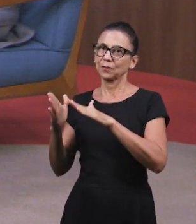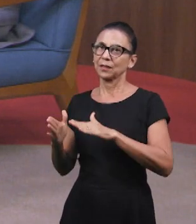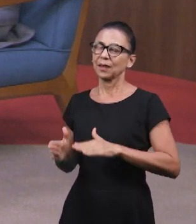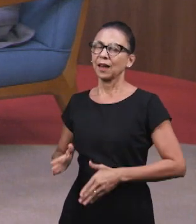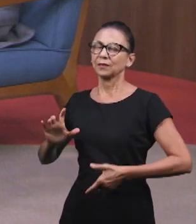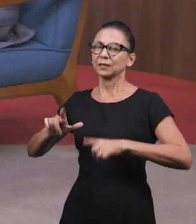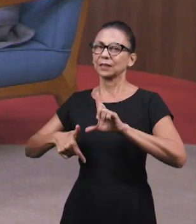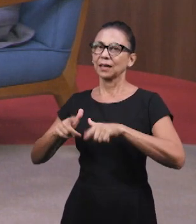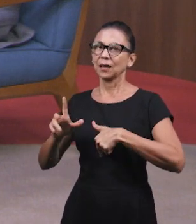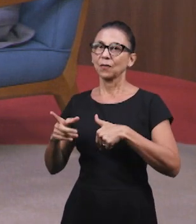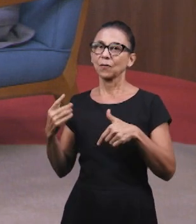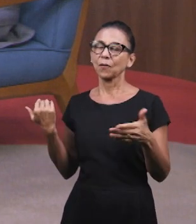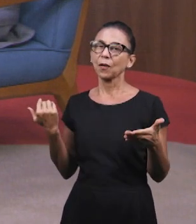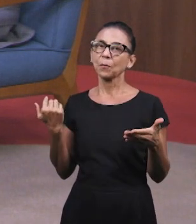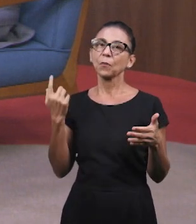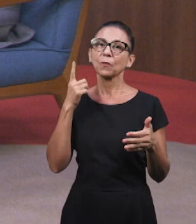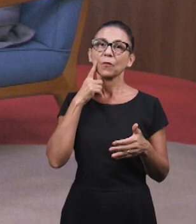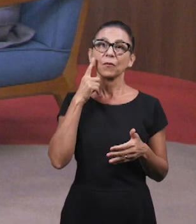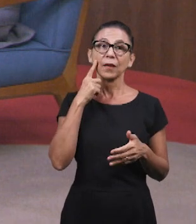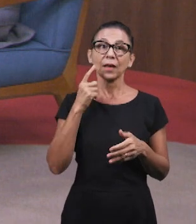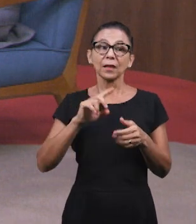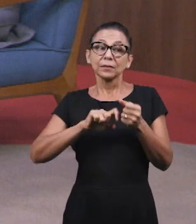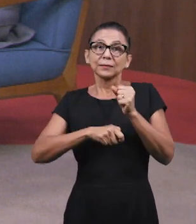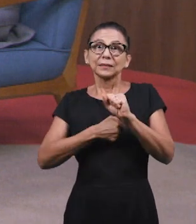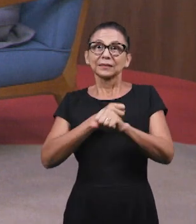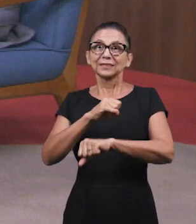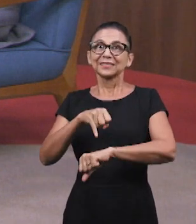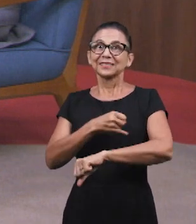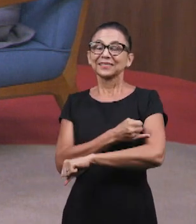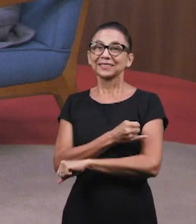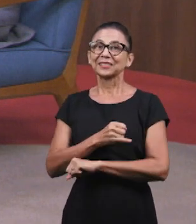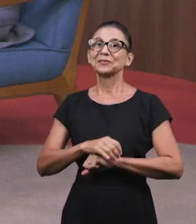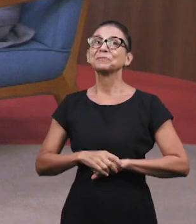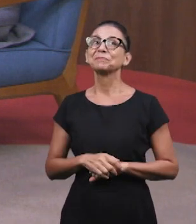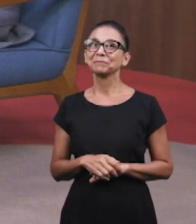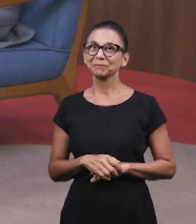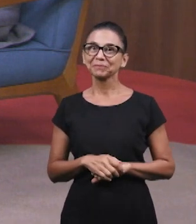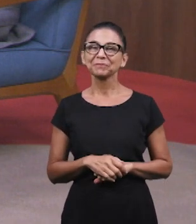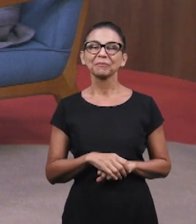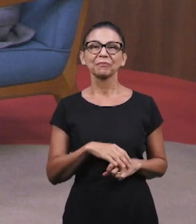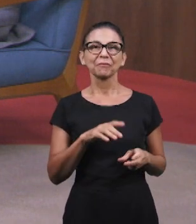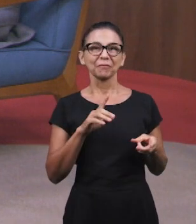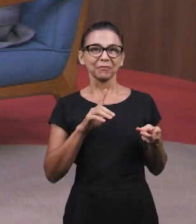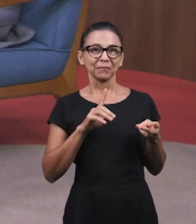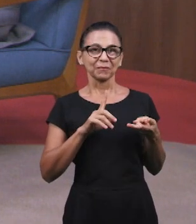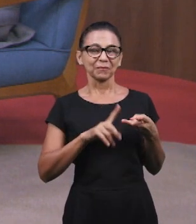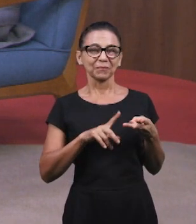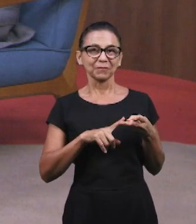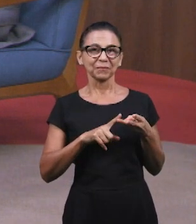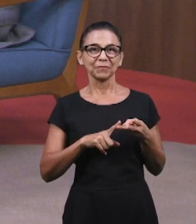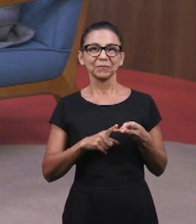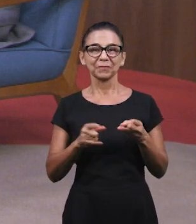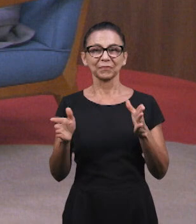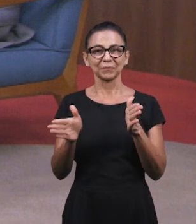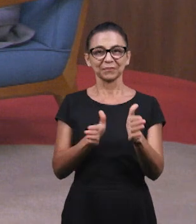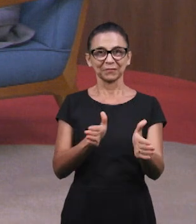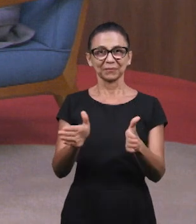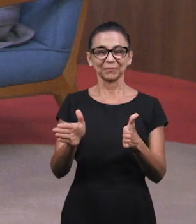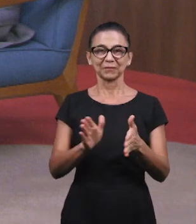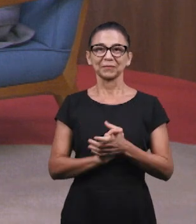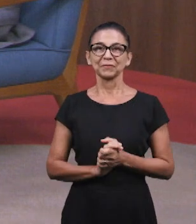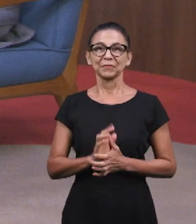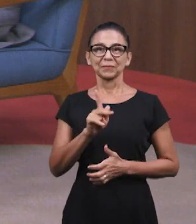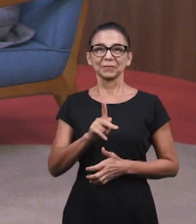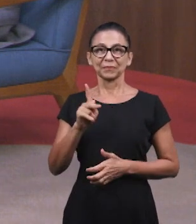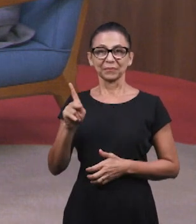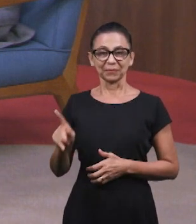allons nous plonger dans les mystères du Jourdain révélés à cette Église. Après, dans le volet accessibilité, la